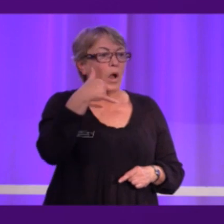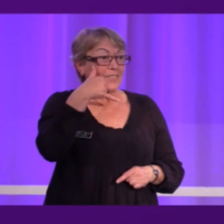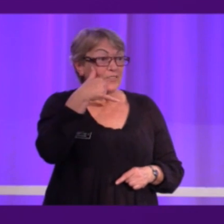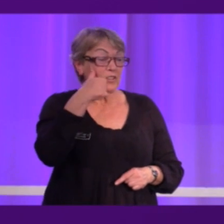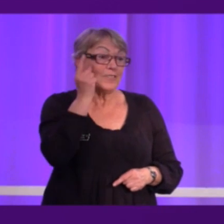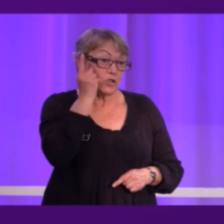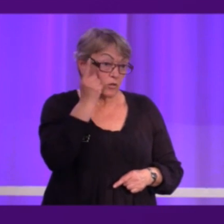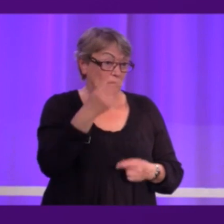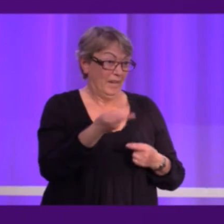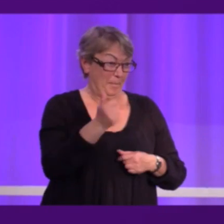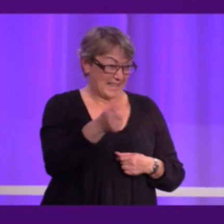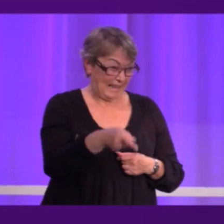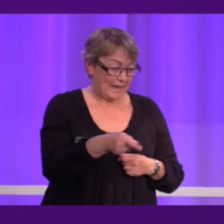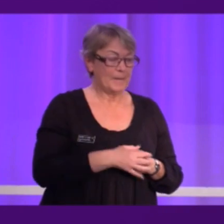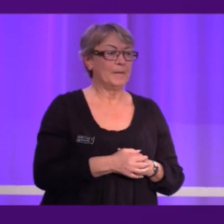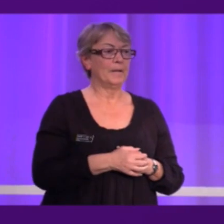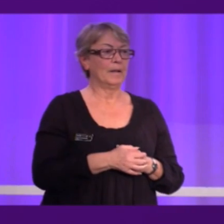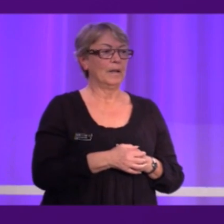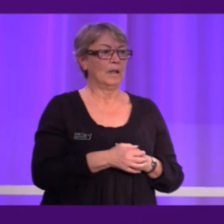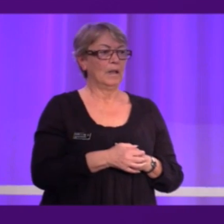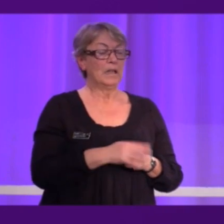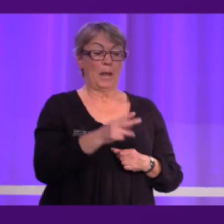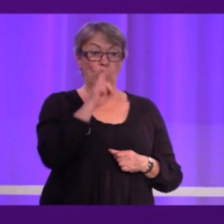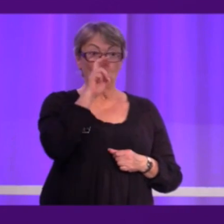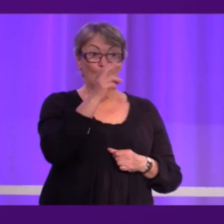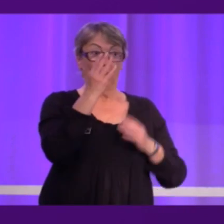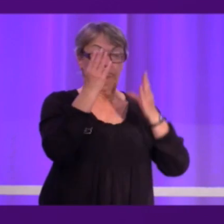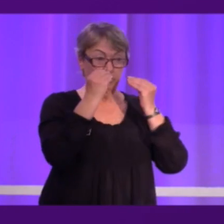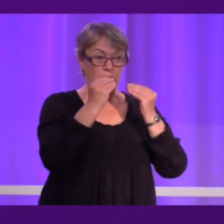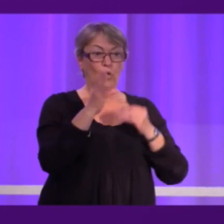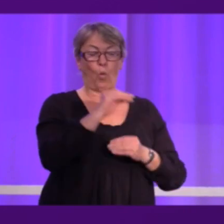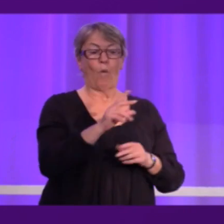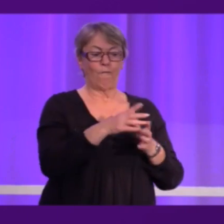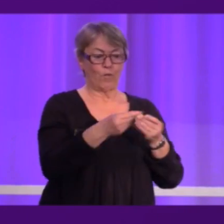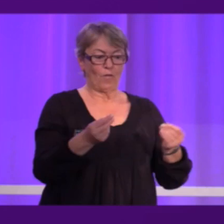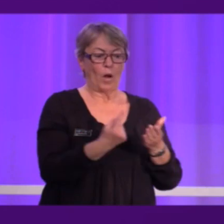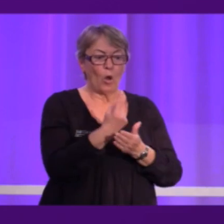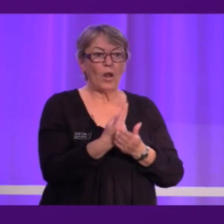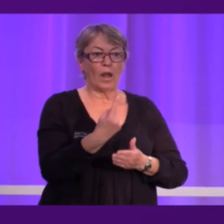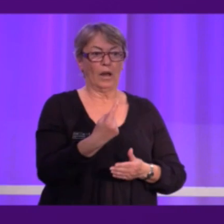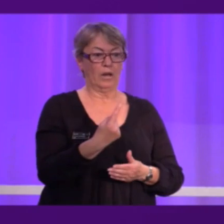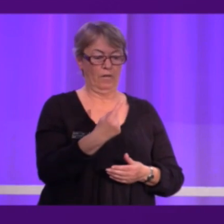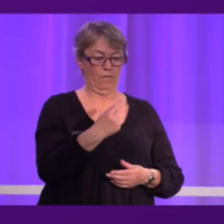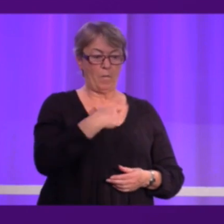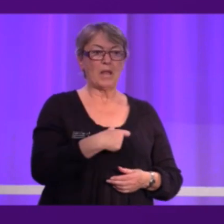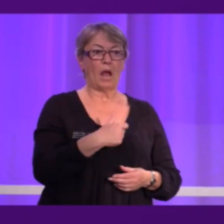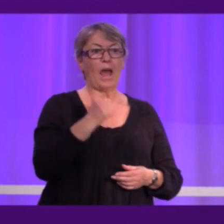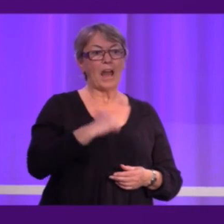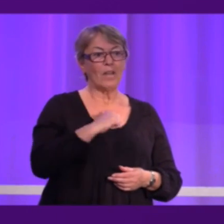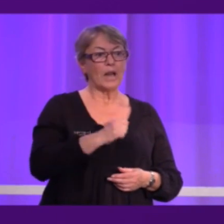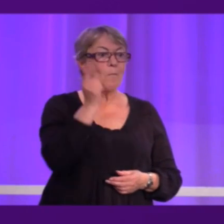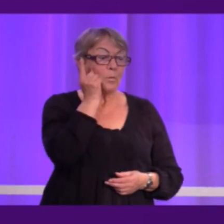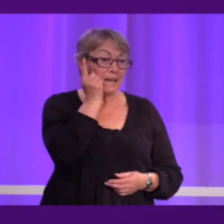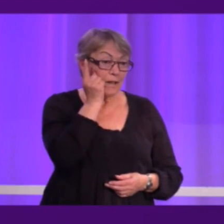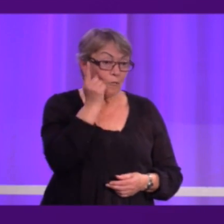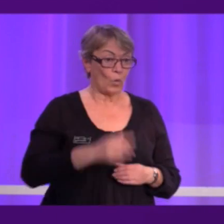gällde. Men när min syn försvann så försvann också möjligheten för mig att använda mobiltelefon.